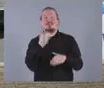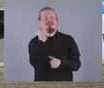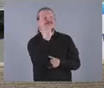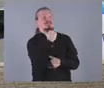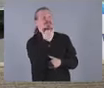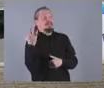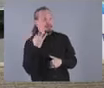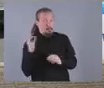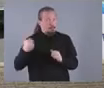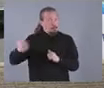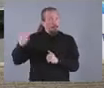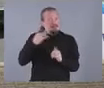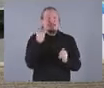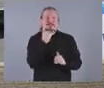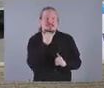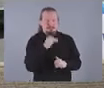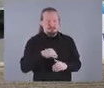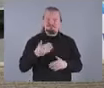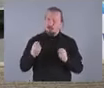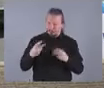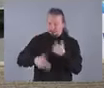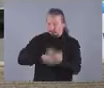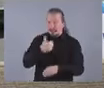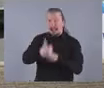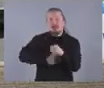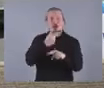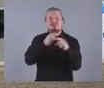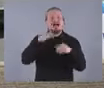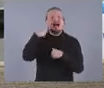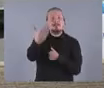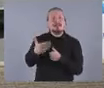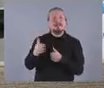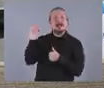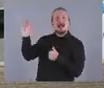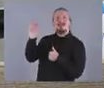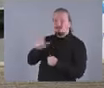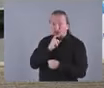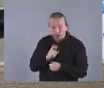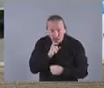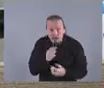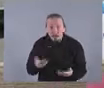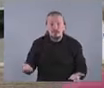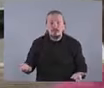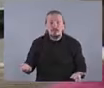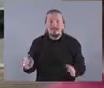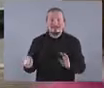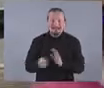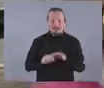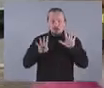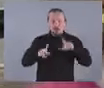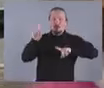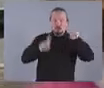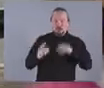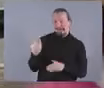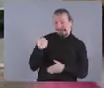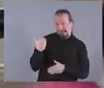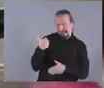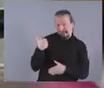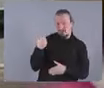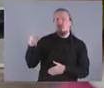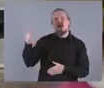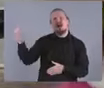cite un an et demi après la CNDP n'a toujours pas été saisie le 9 juillet dernier vous aviez qualifié